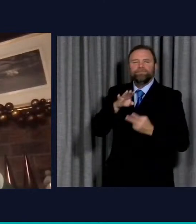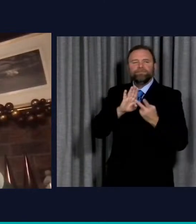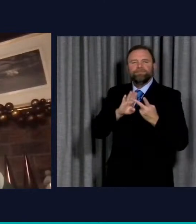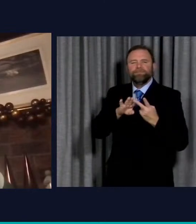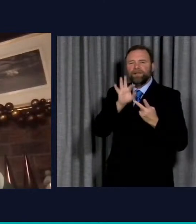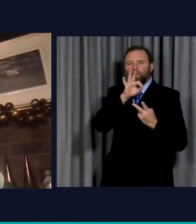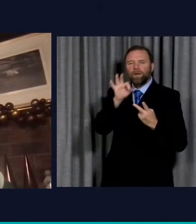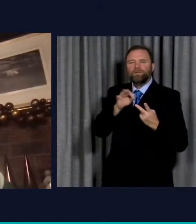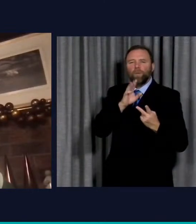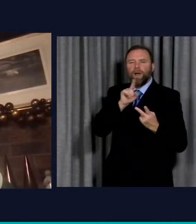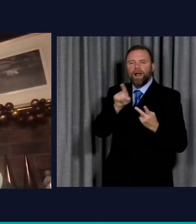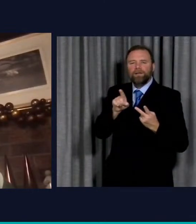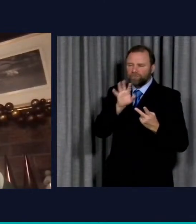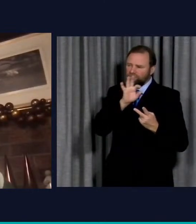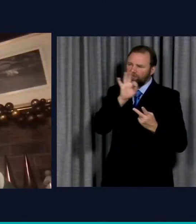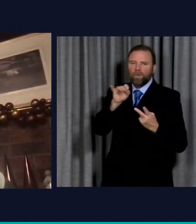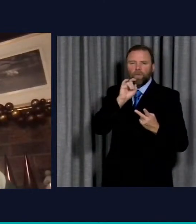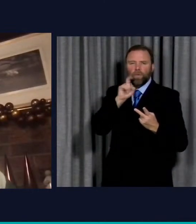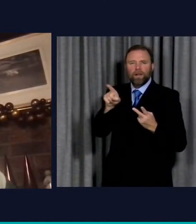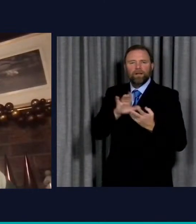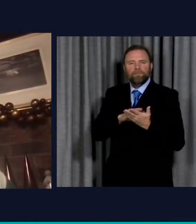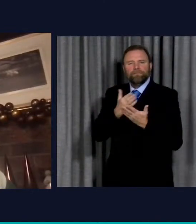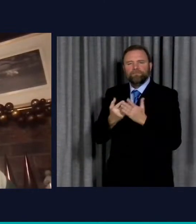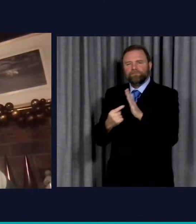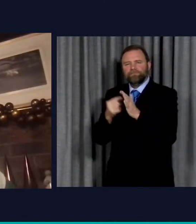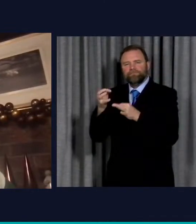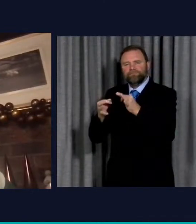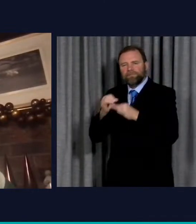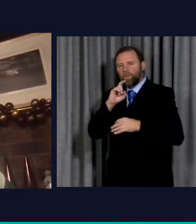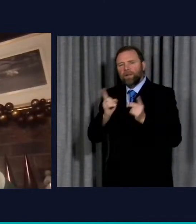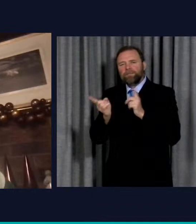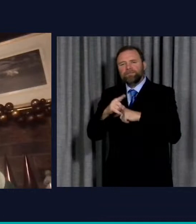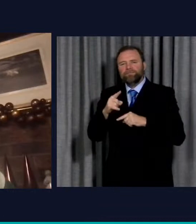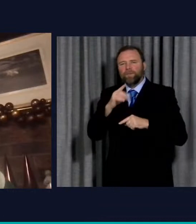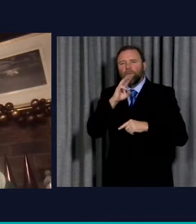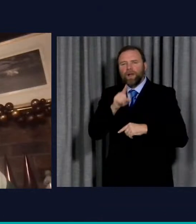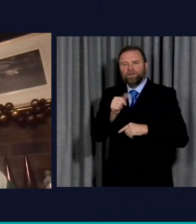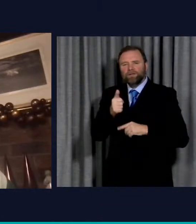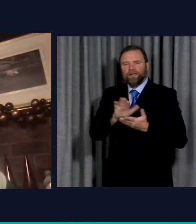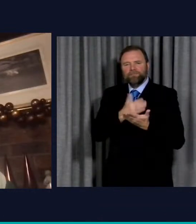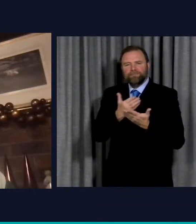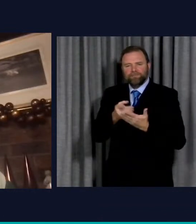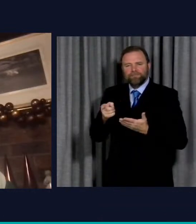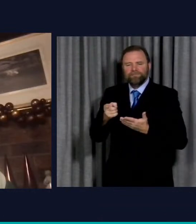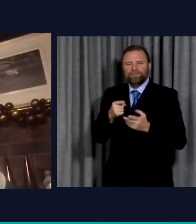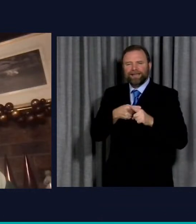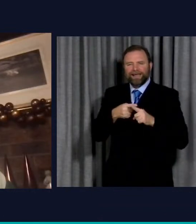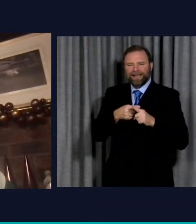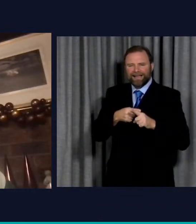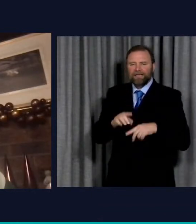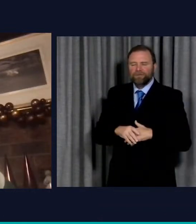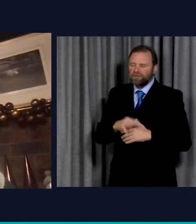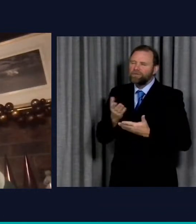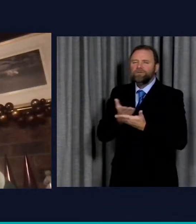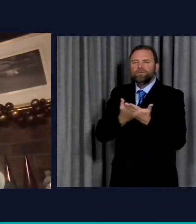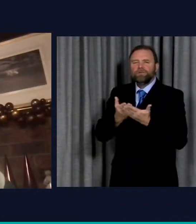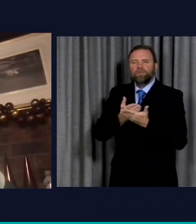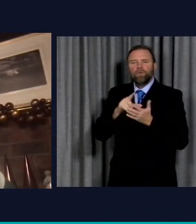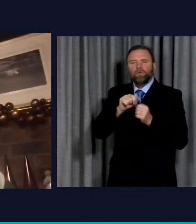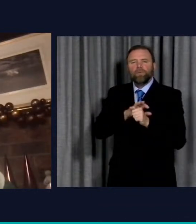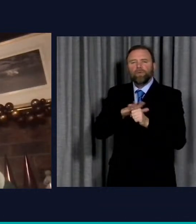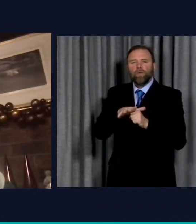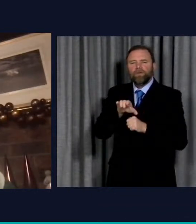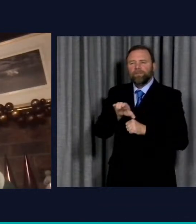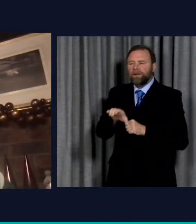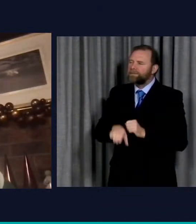gallu croesawu'r cyhoedd yn ôl unwaith eto, a fydd y passes Covid yn dychwelyd I chi'n meddwl gyda hynny, ac os